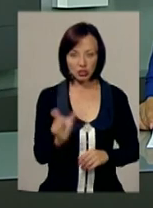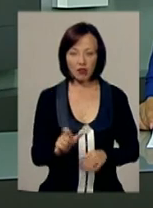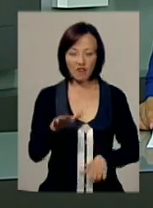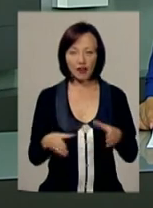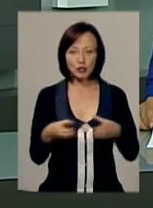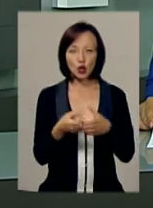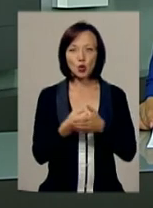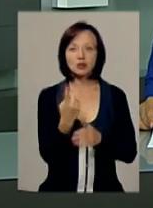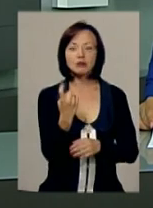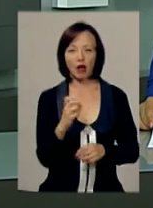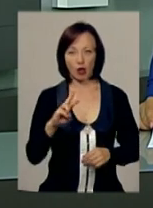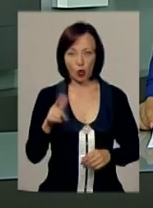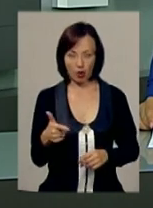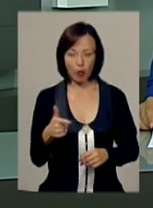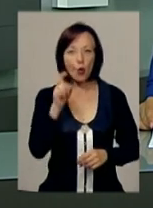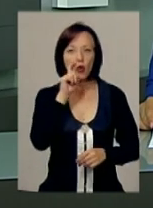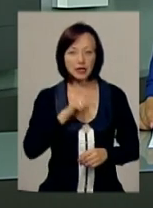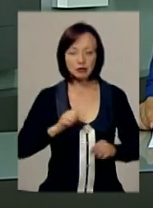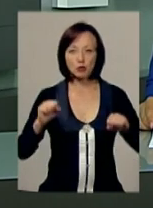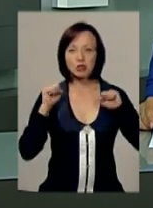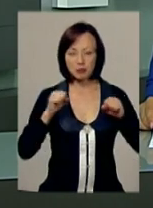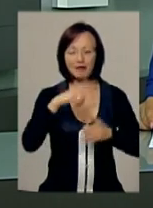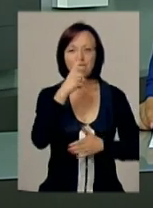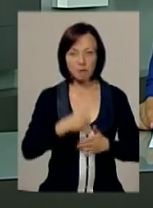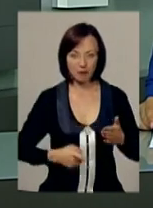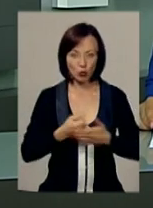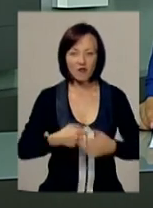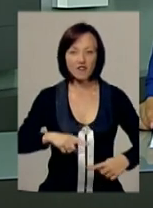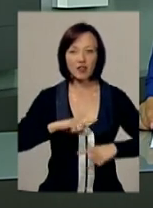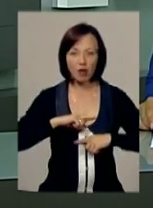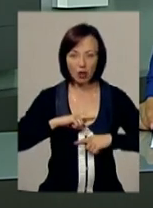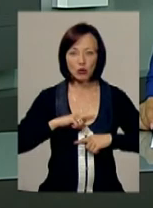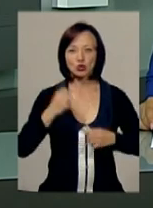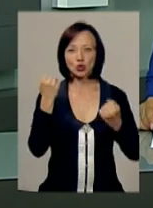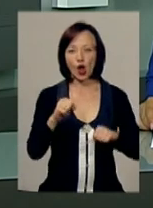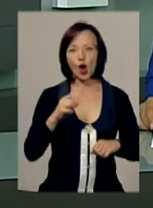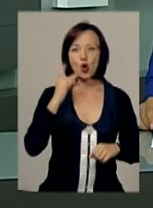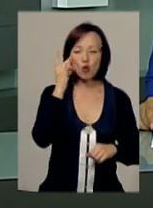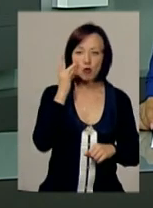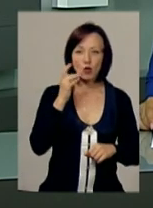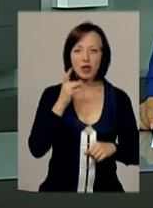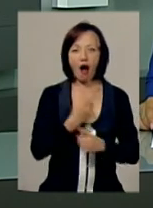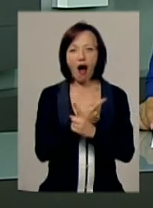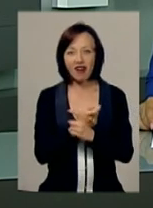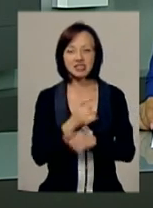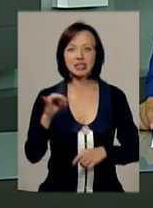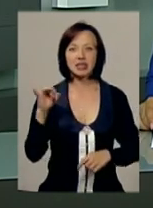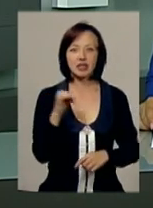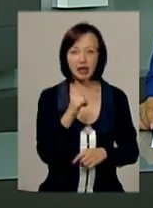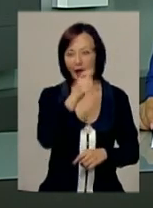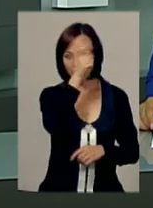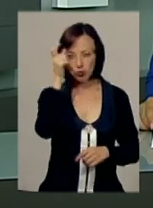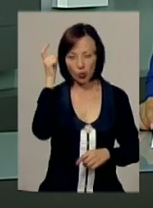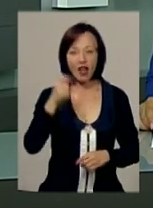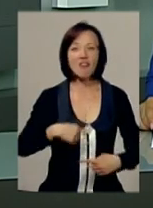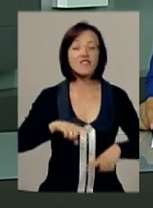до 100 кілограмів. Український дзюдоїст впевнено йшов до фіналу, здолавши спортсменів з Румунії, Австрії та Естонії. Однак в